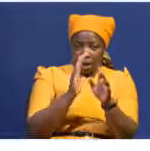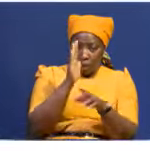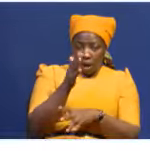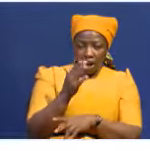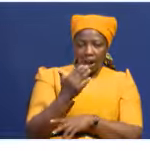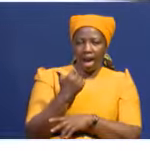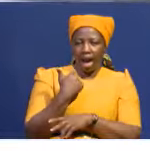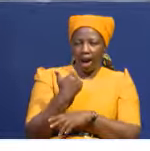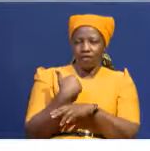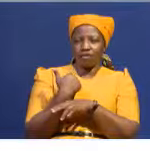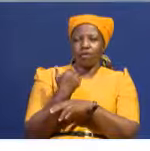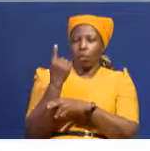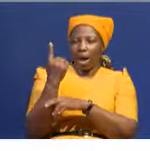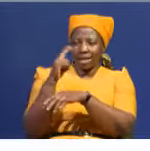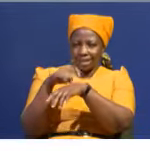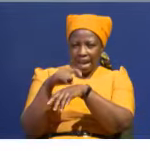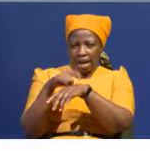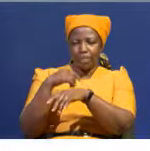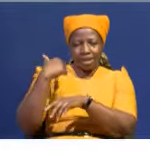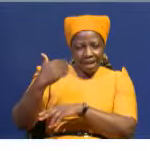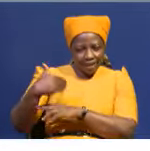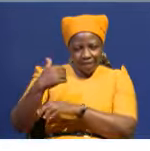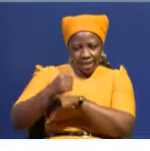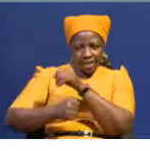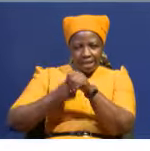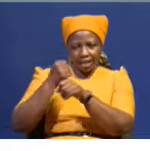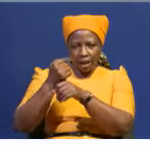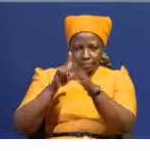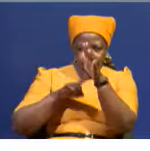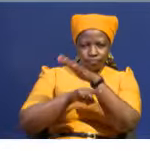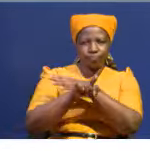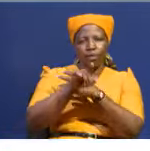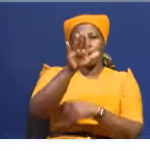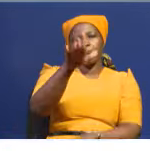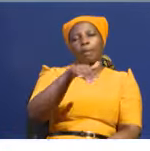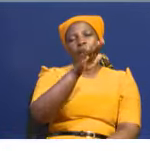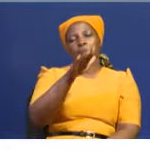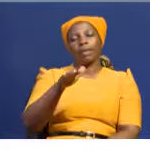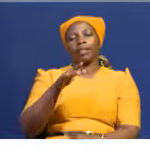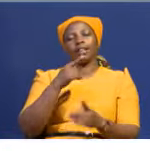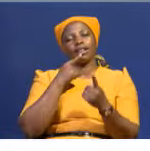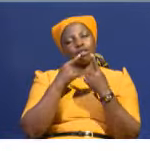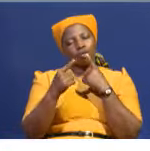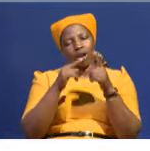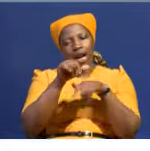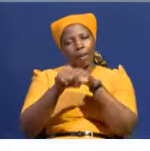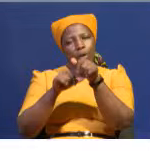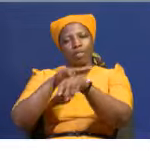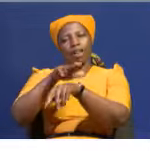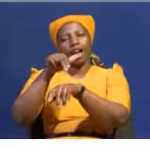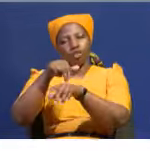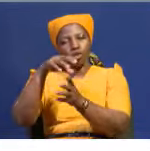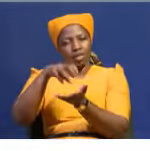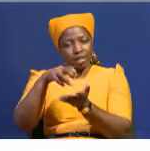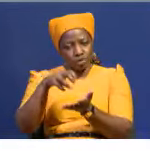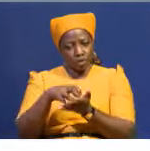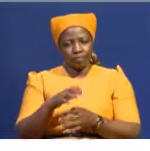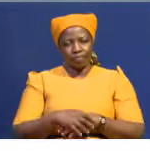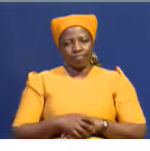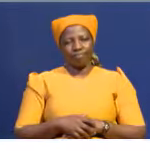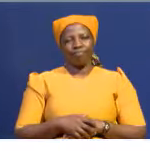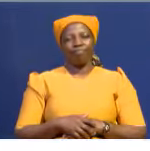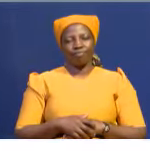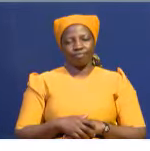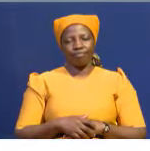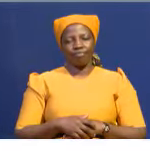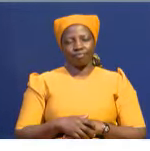wakati mmoja kila mwaka kuingia katika maeneo ya bunge na kuzungumzia masuala ya taifa, mstakabali wa taifa, ile ambayo